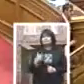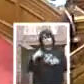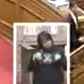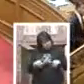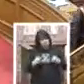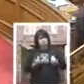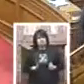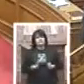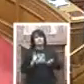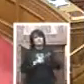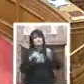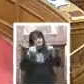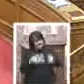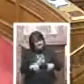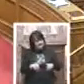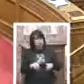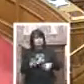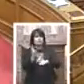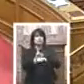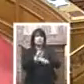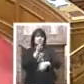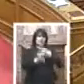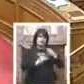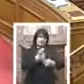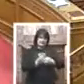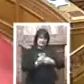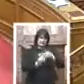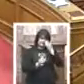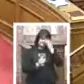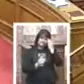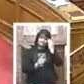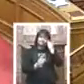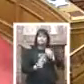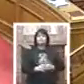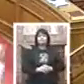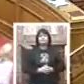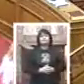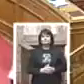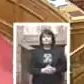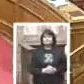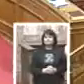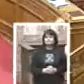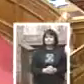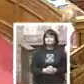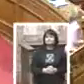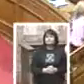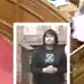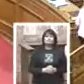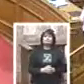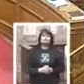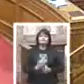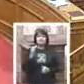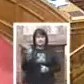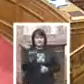Εις ένδειξη σεβασμού προς τους συναδέλφους που είναι εγγεγραμμένοι και είναι μακρύς ο κατάλογος. Κυρίες και κύριοι